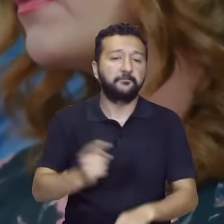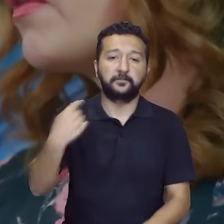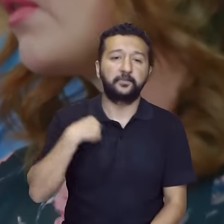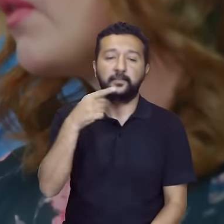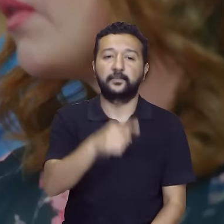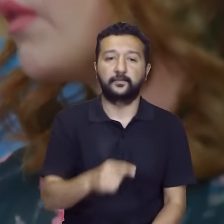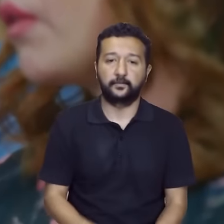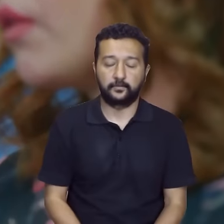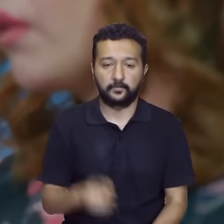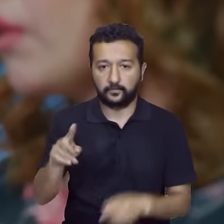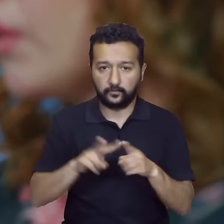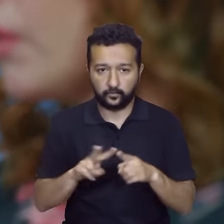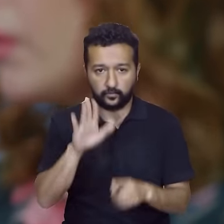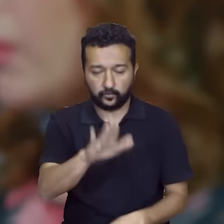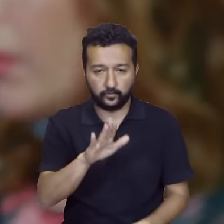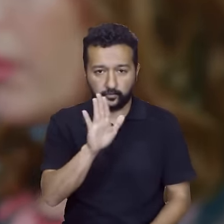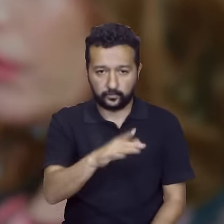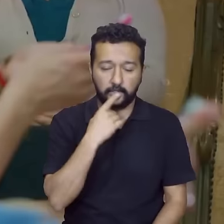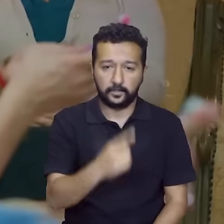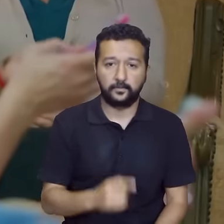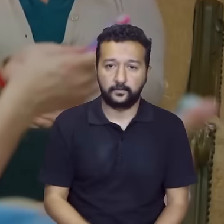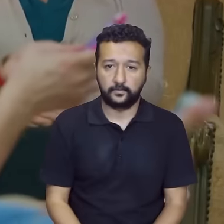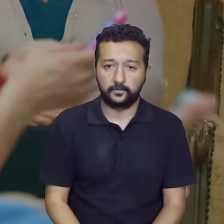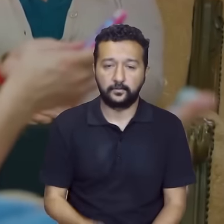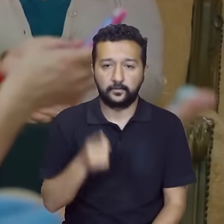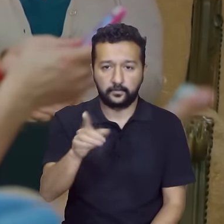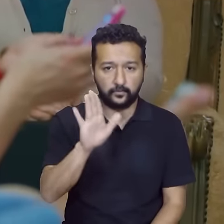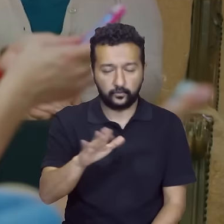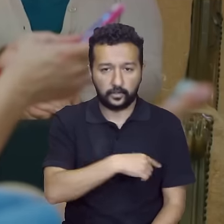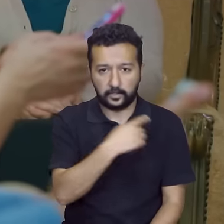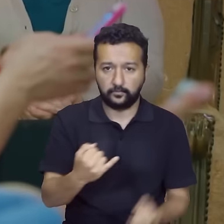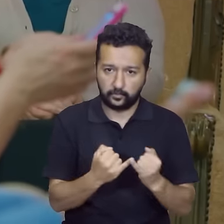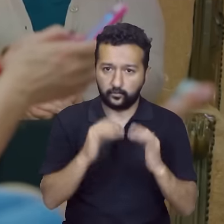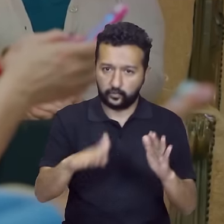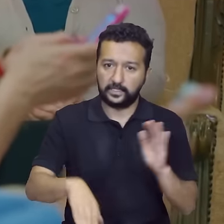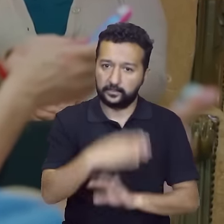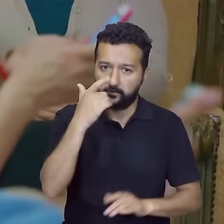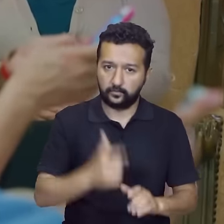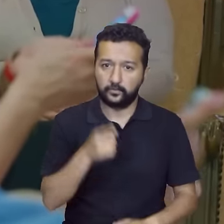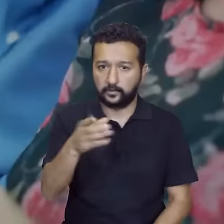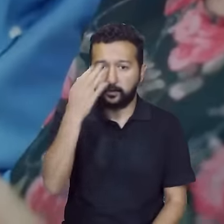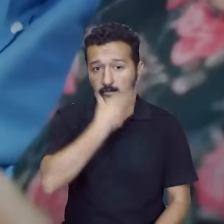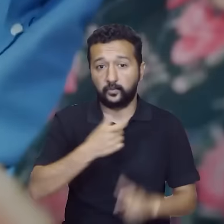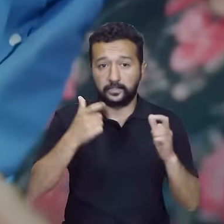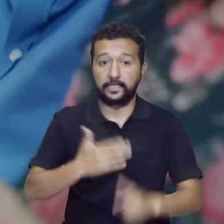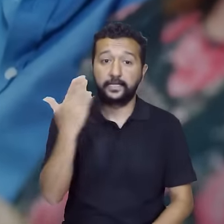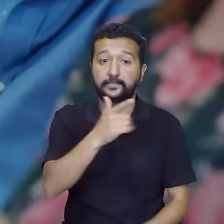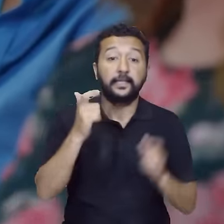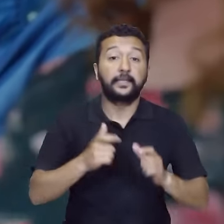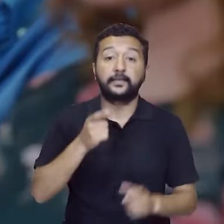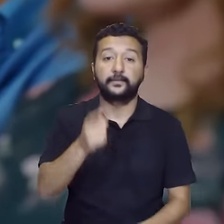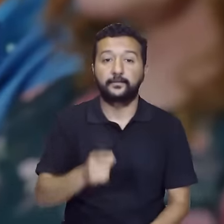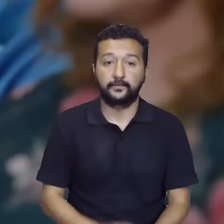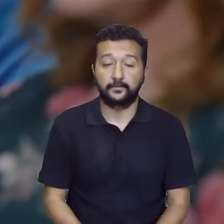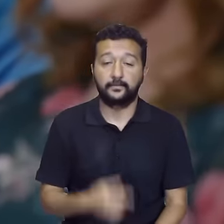telefondan başını kaldırıp televizyona baktı. Sevda ve Tarık yanına oturmuş telefonla oynuyor. Adile başını televizyondan çevirip